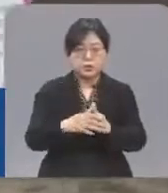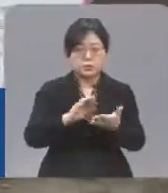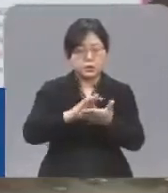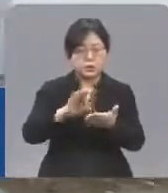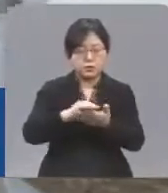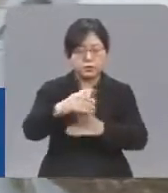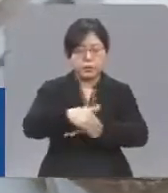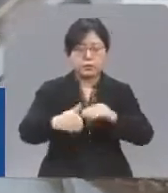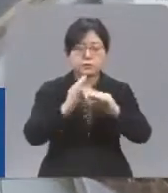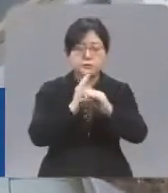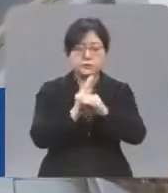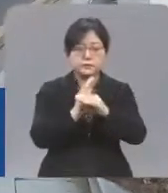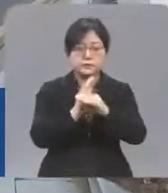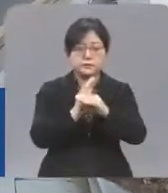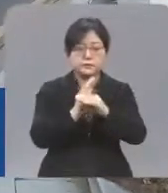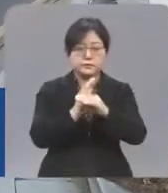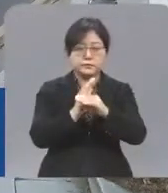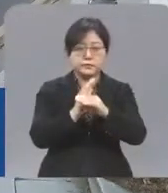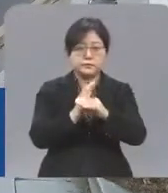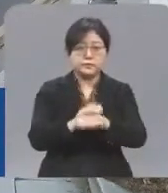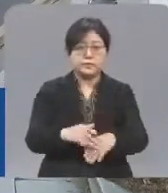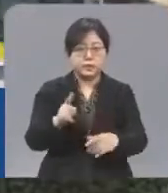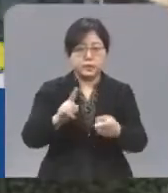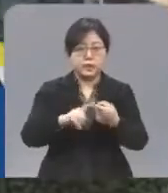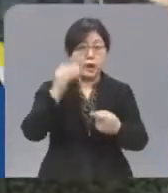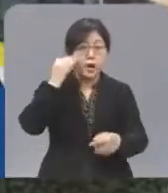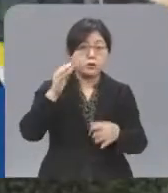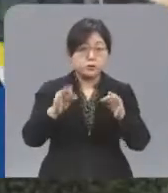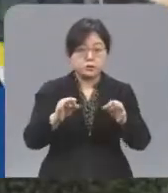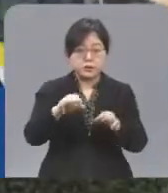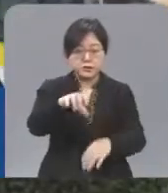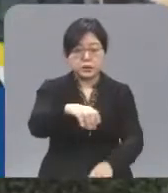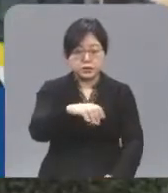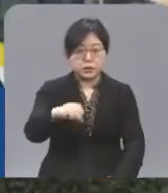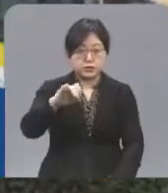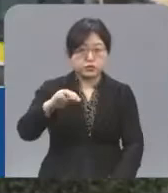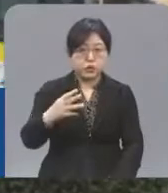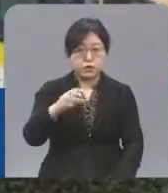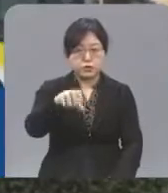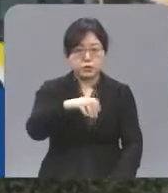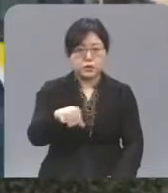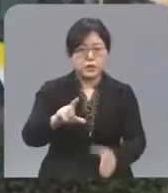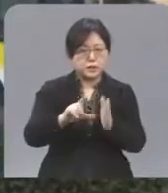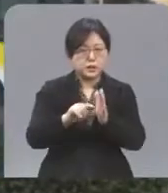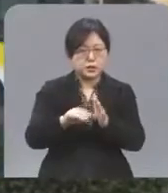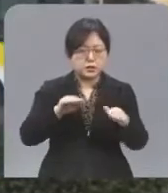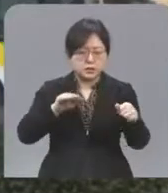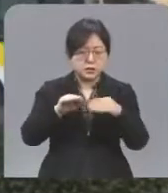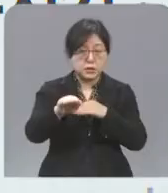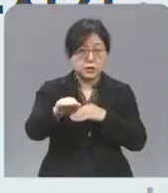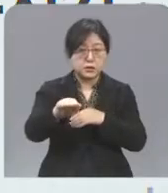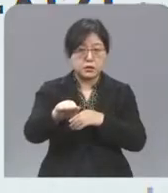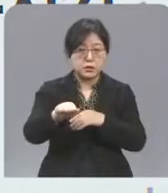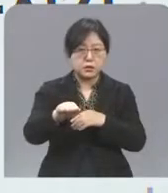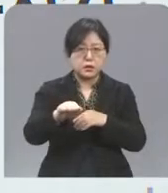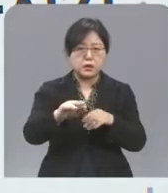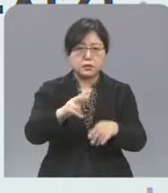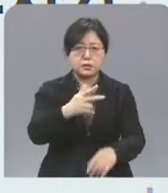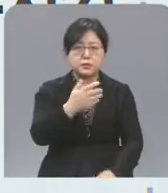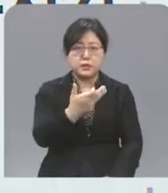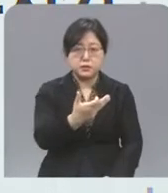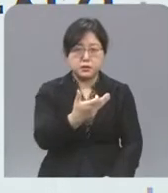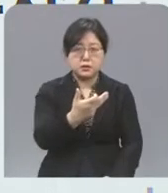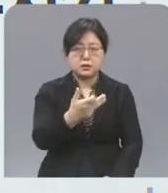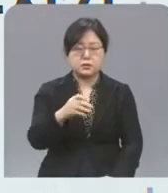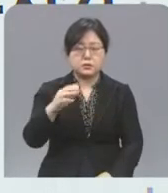이용하도록 할 계획이라고 밝혔습니다. 이에 따라 한국은행 사거리와 주얼교차로의 시간당 직진 차량이 각각